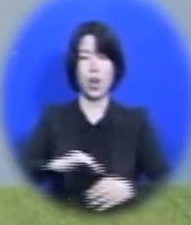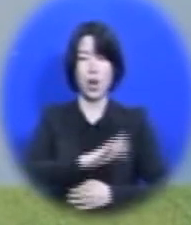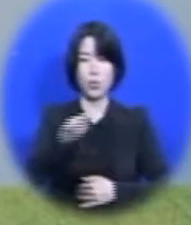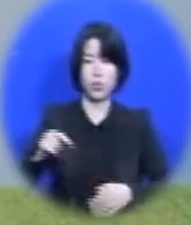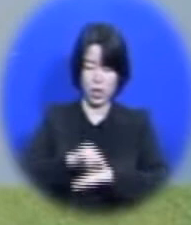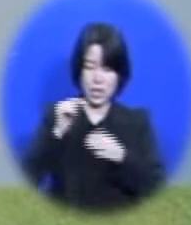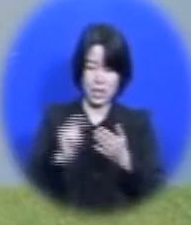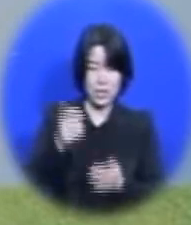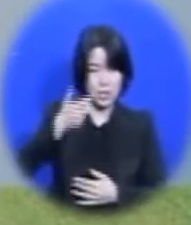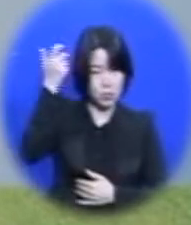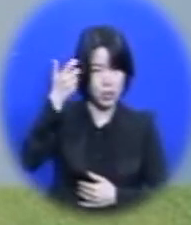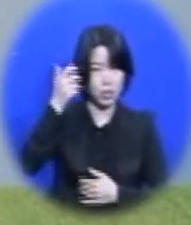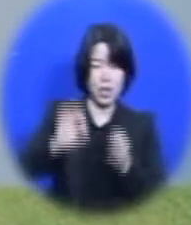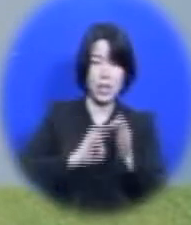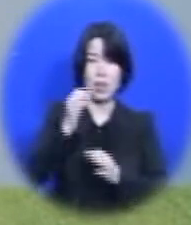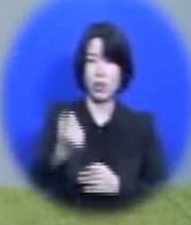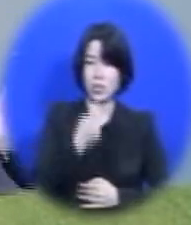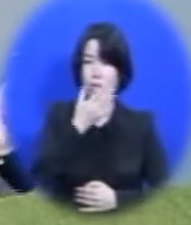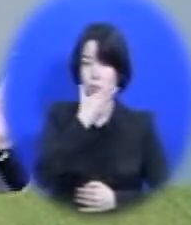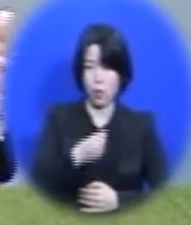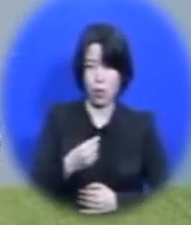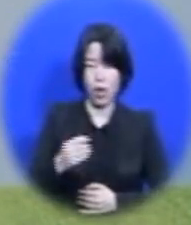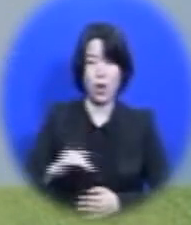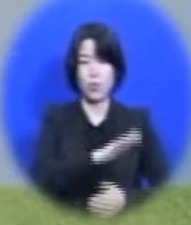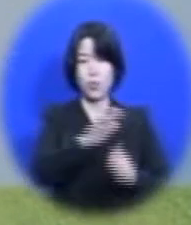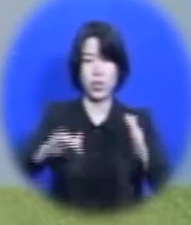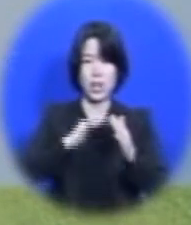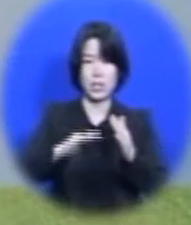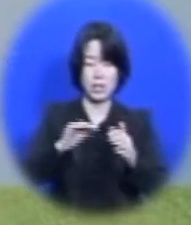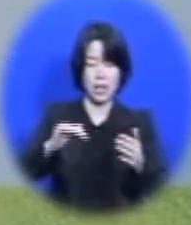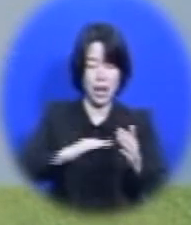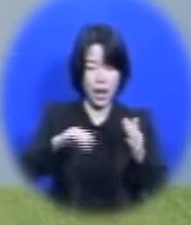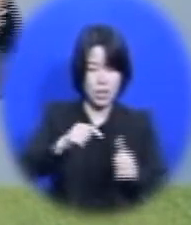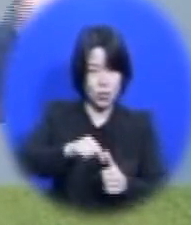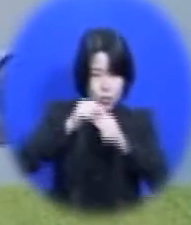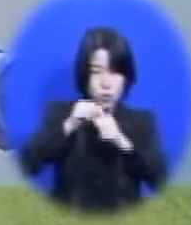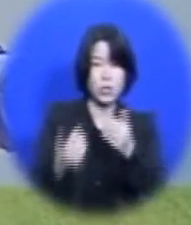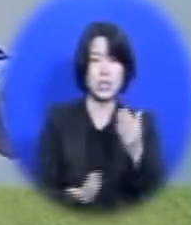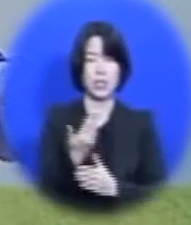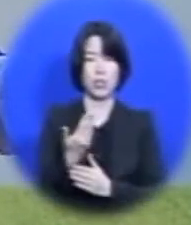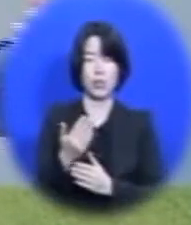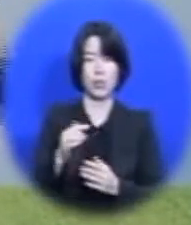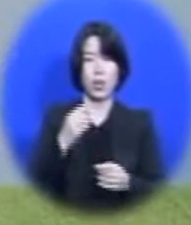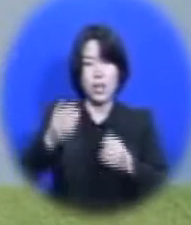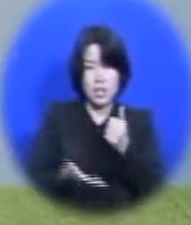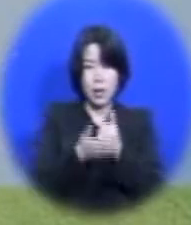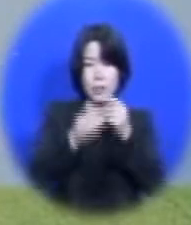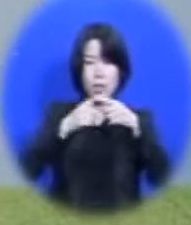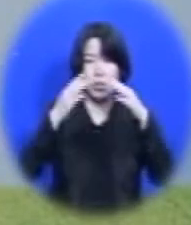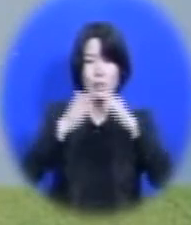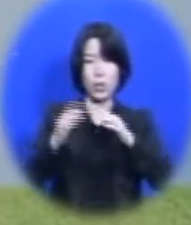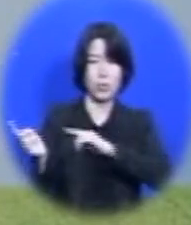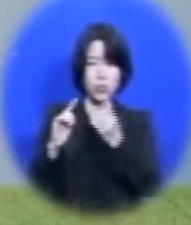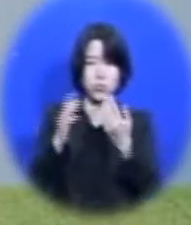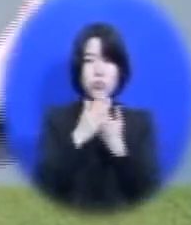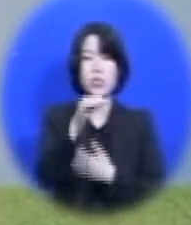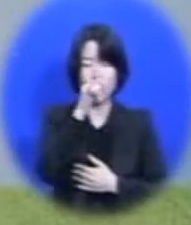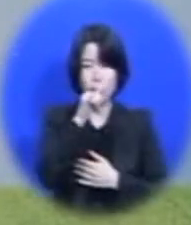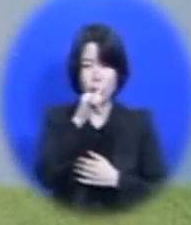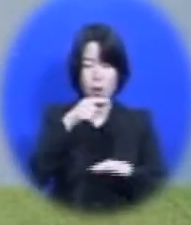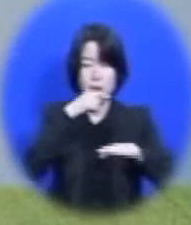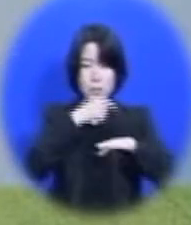심령에는 영생의 축복이 오고 우리의 가정에는 가정 구원이 일어나고 우리가 섬기는 교회는 교회 부흥이 있고 우리